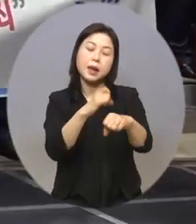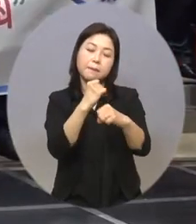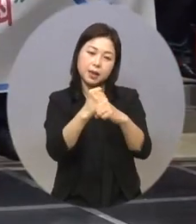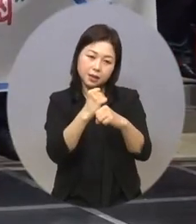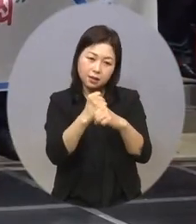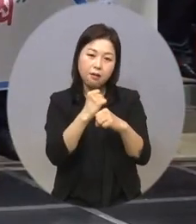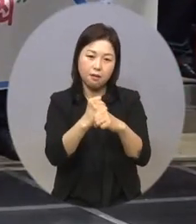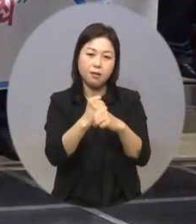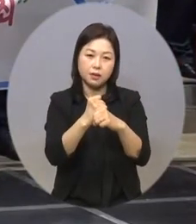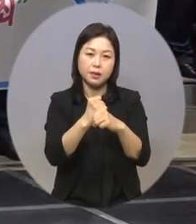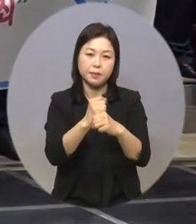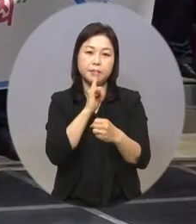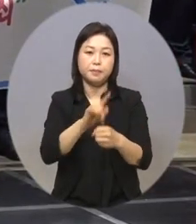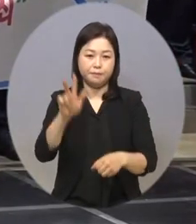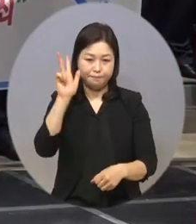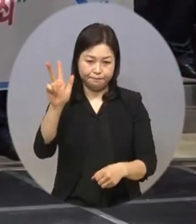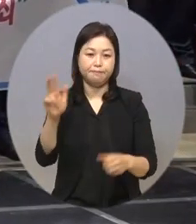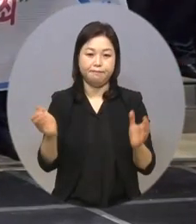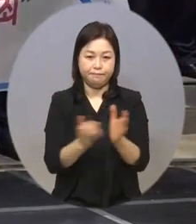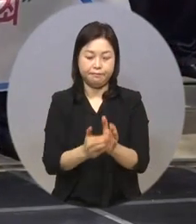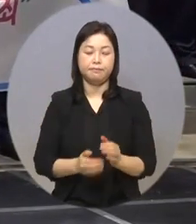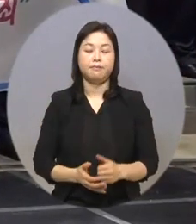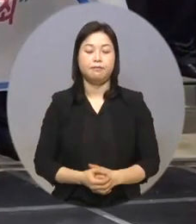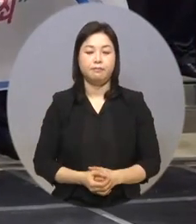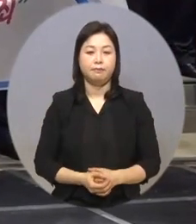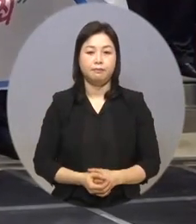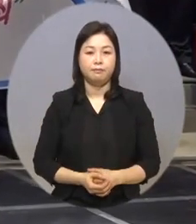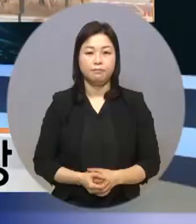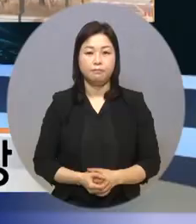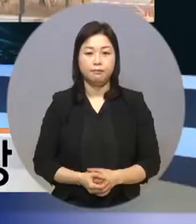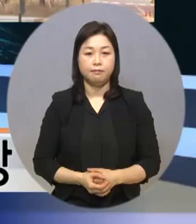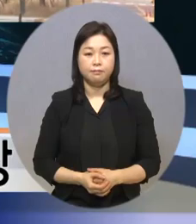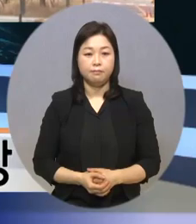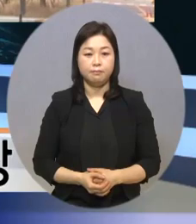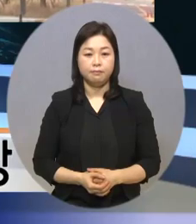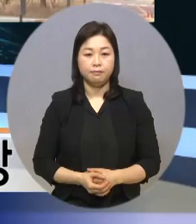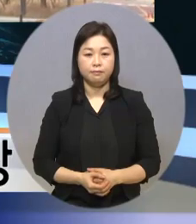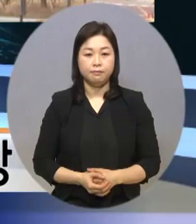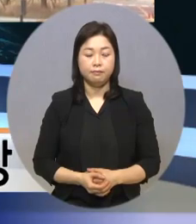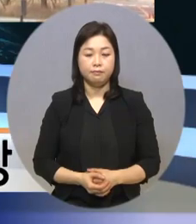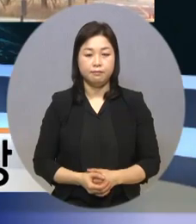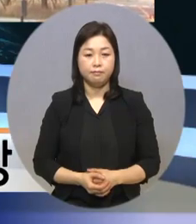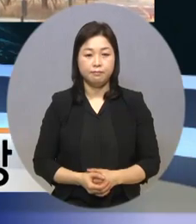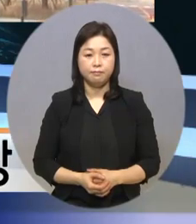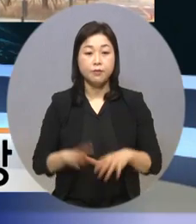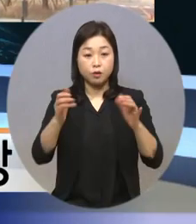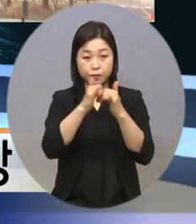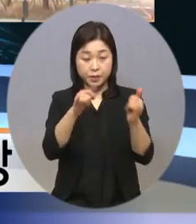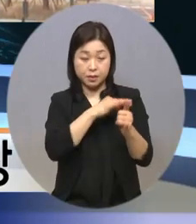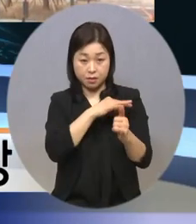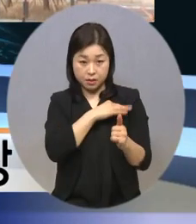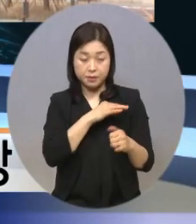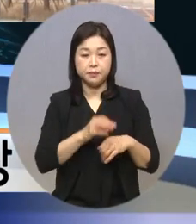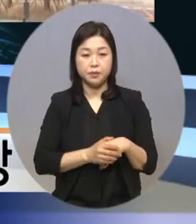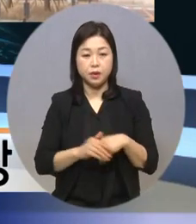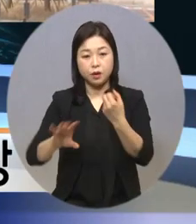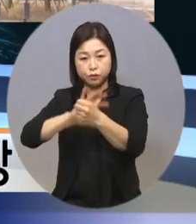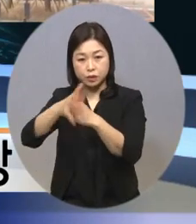다짐했습니다. 복지TV 뉴스 노혜림입니다. 국민연금공단이